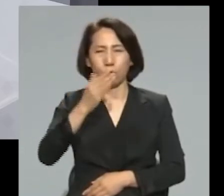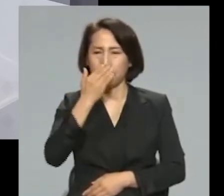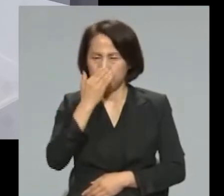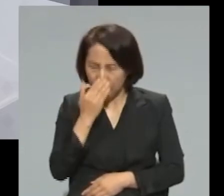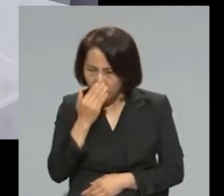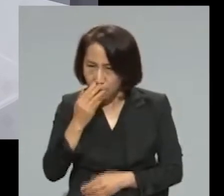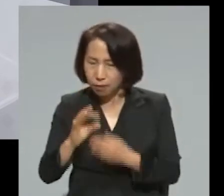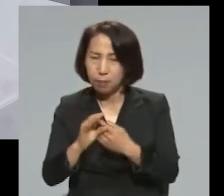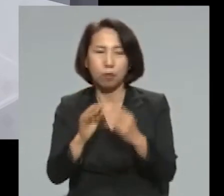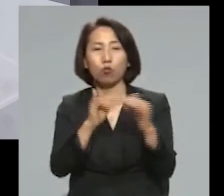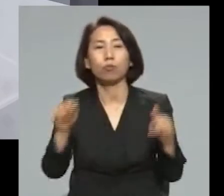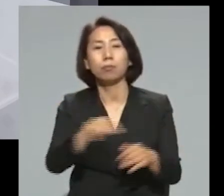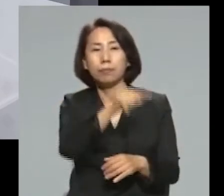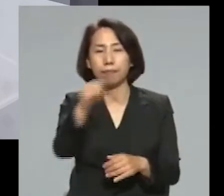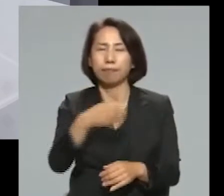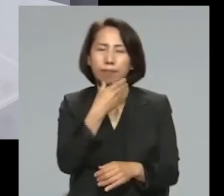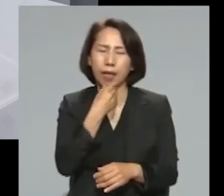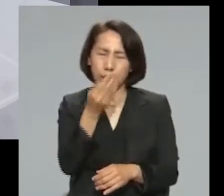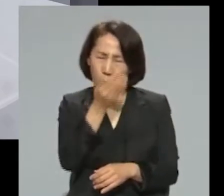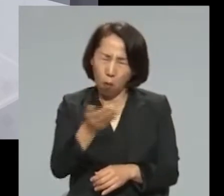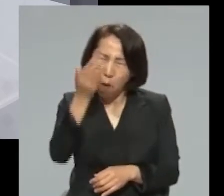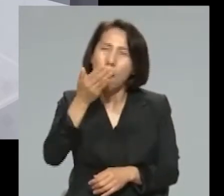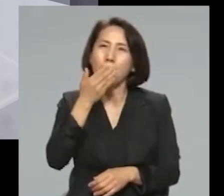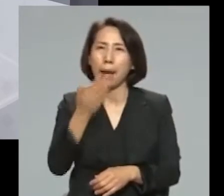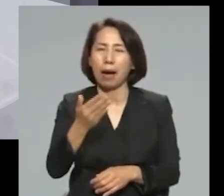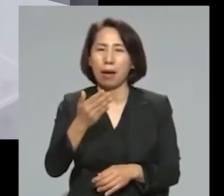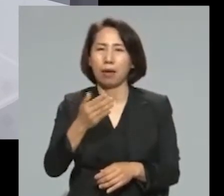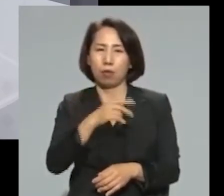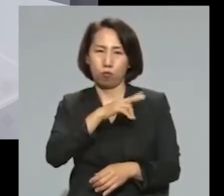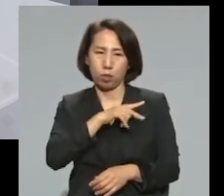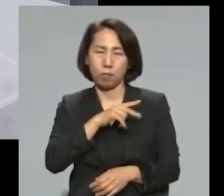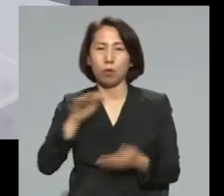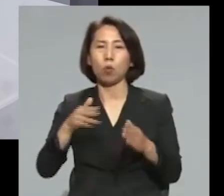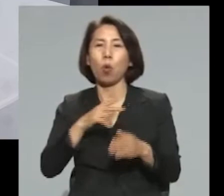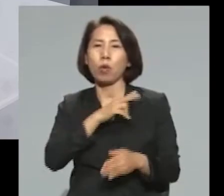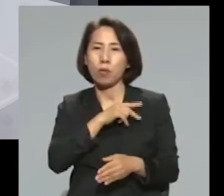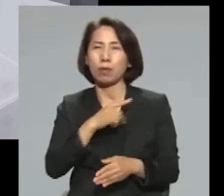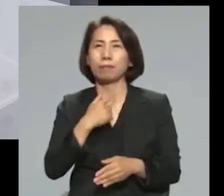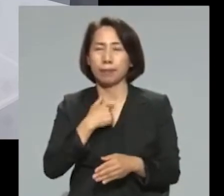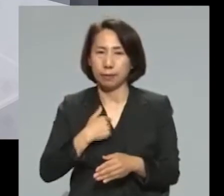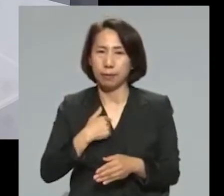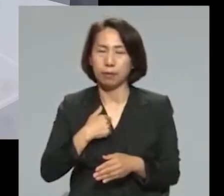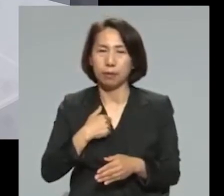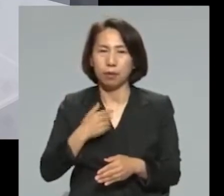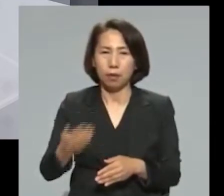행복이 올라갑니다. 군의원, 도의원, 군민들과 함께